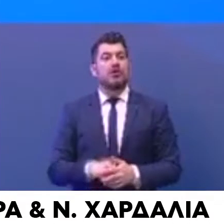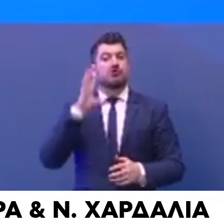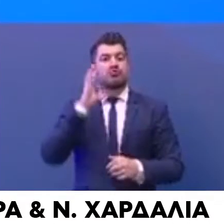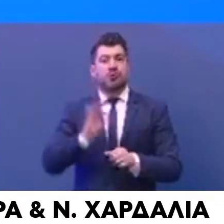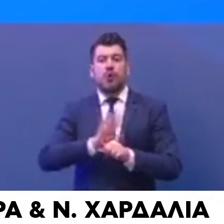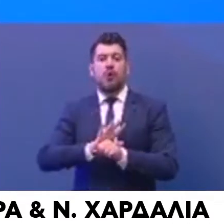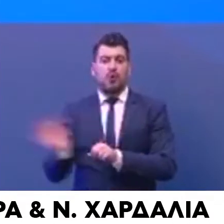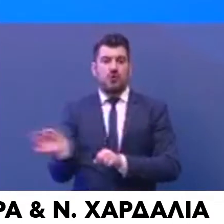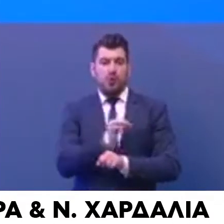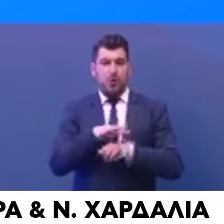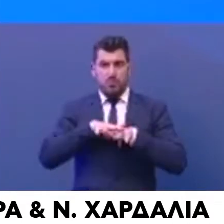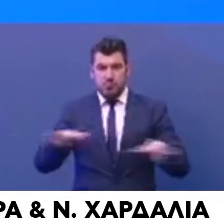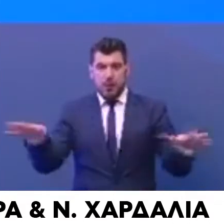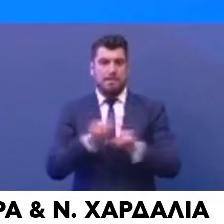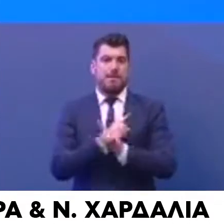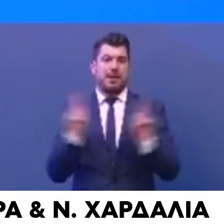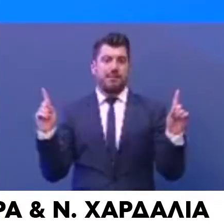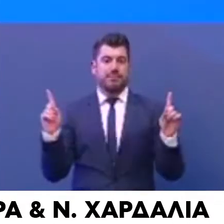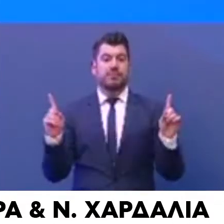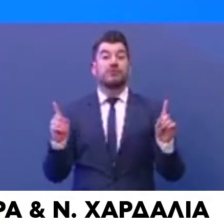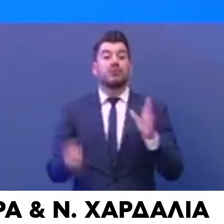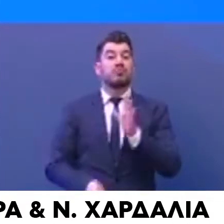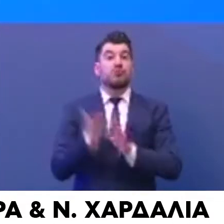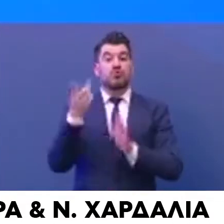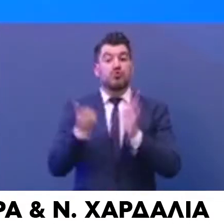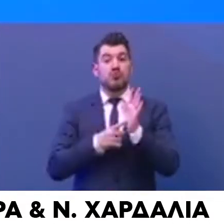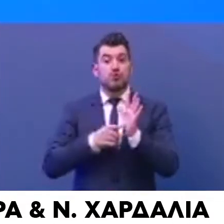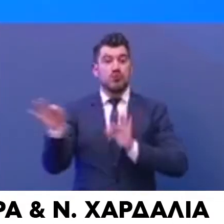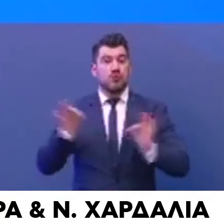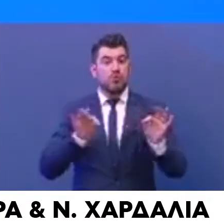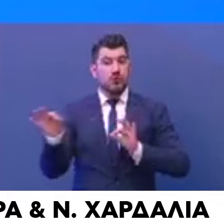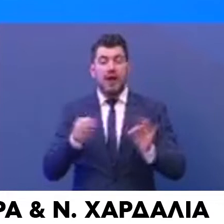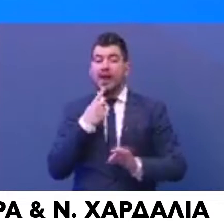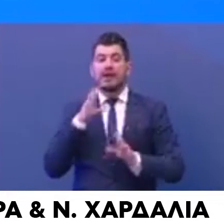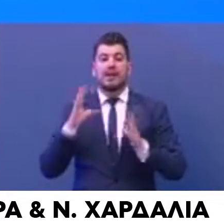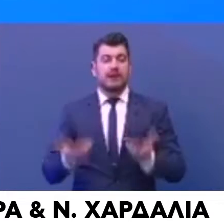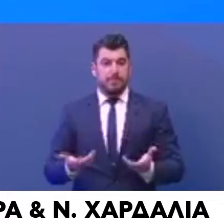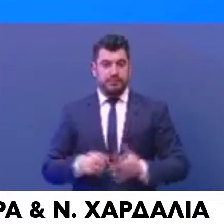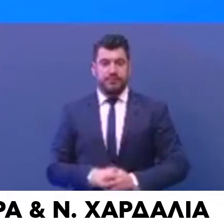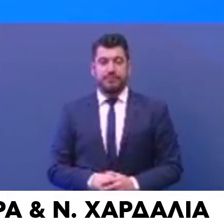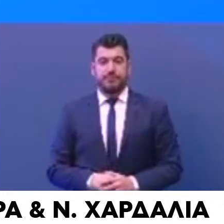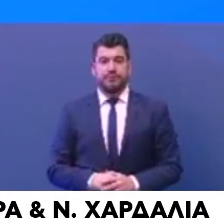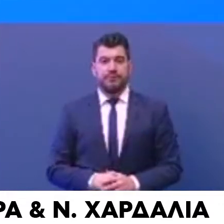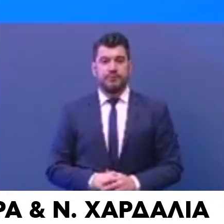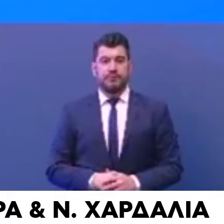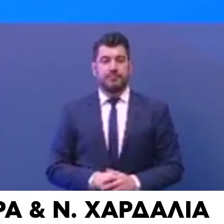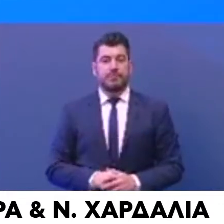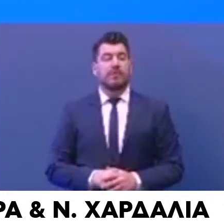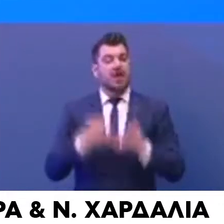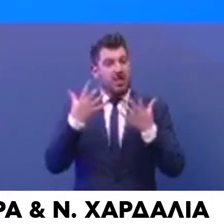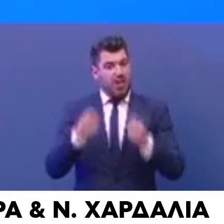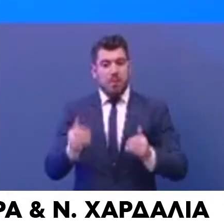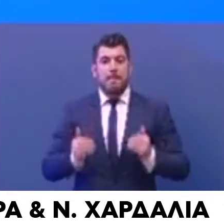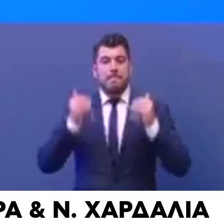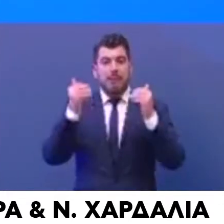διασποράς του κορονοϊού, η νέα πράξη νομοθετικού περιεχομένου προβλέπει μεταξύ άλλων τα εξής. Παράταση